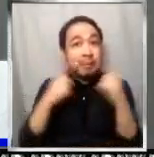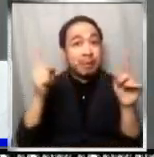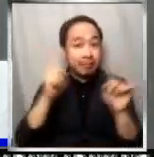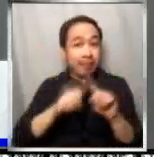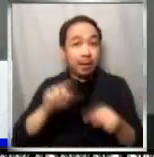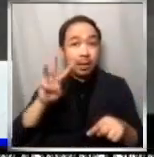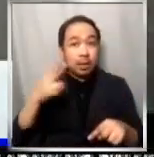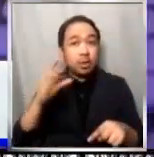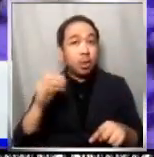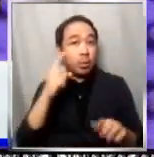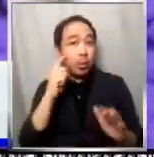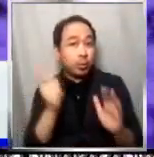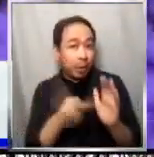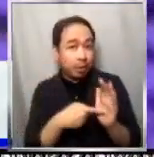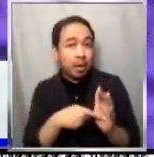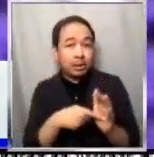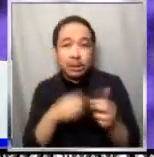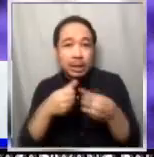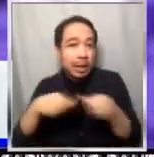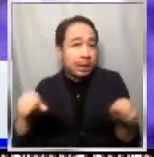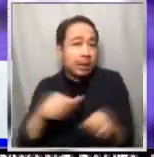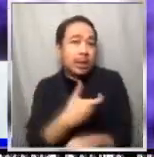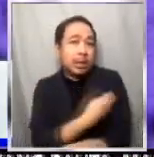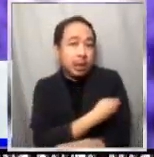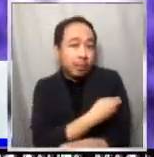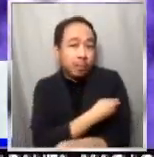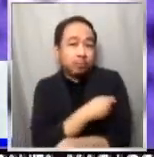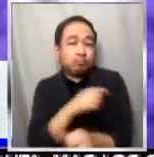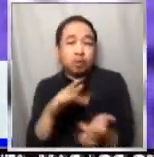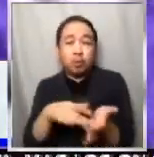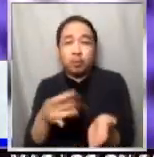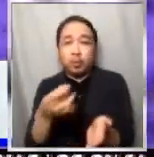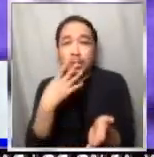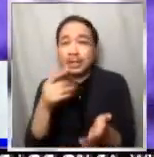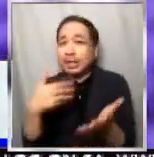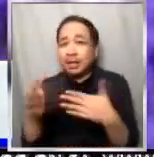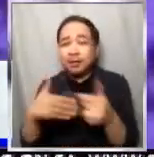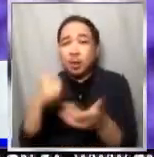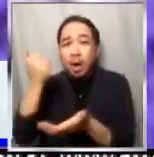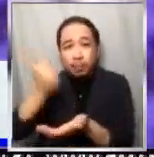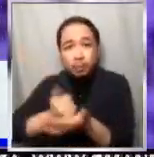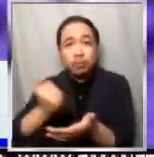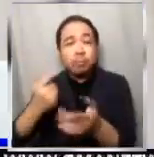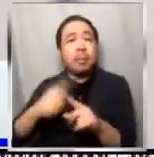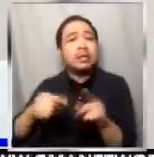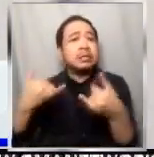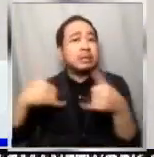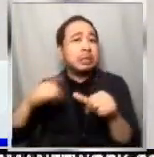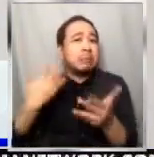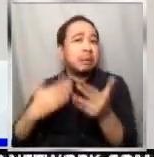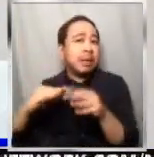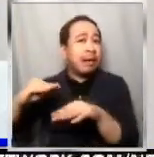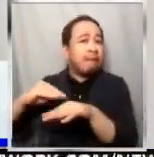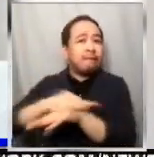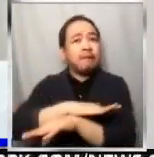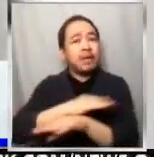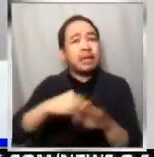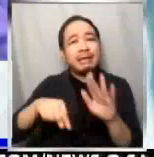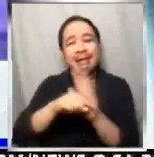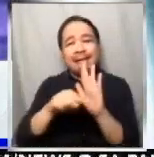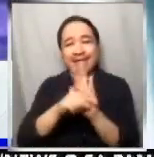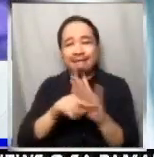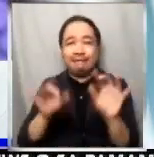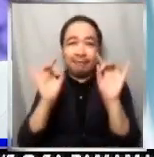COVAX na anumang gamot at bakuna, kahit aprobado na, maaari pa rin magdulot ng serious adverse reactions, bagaman bihira